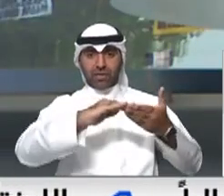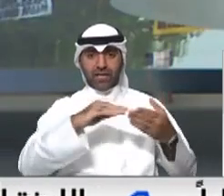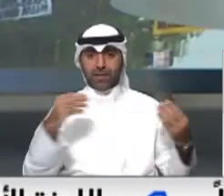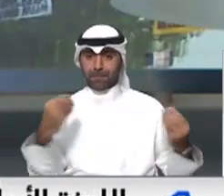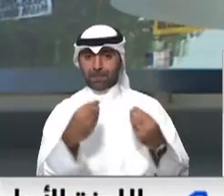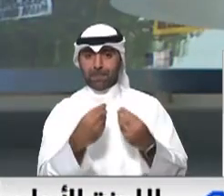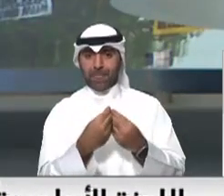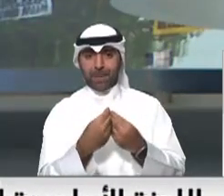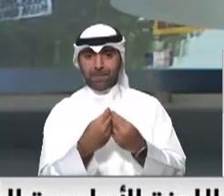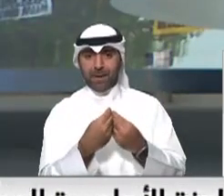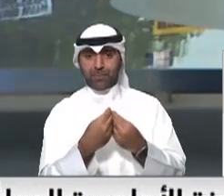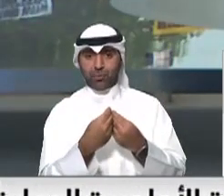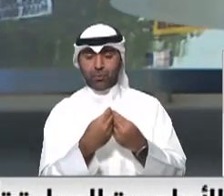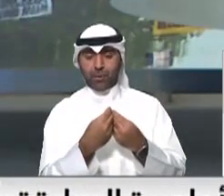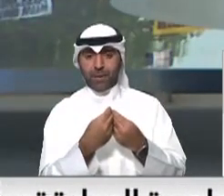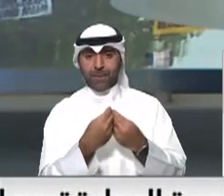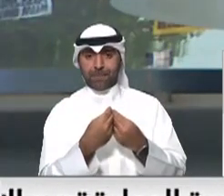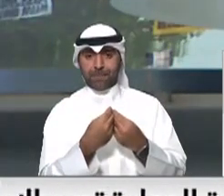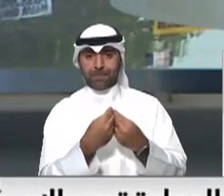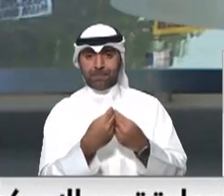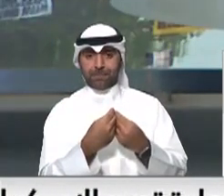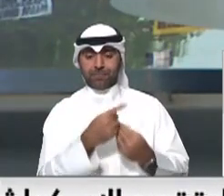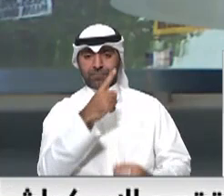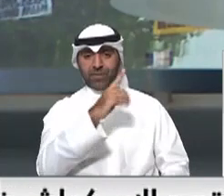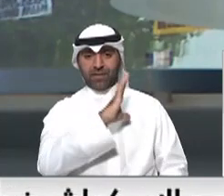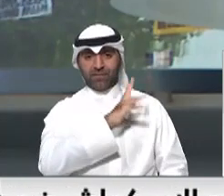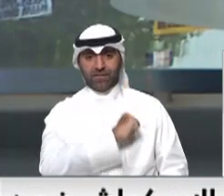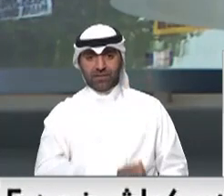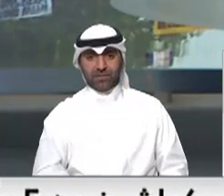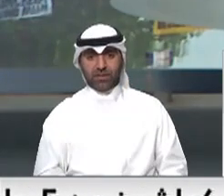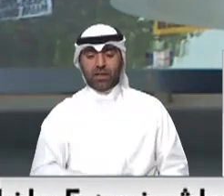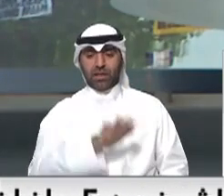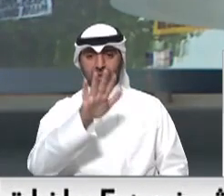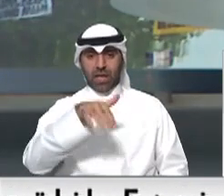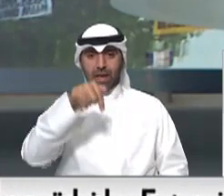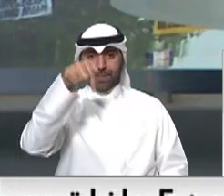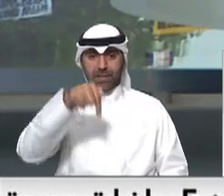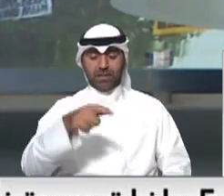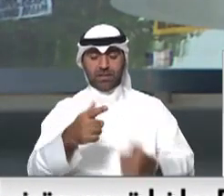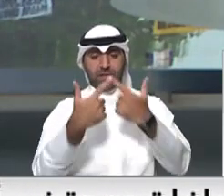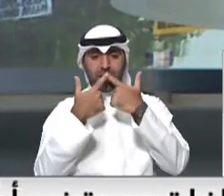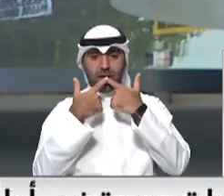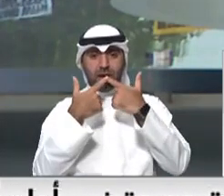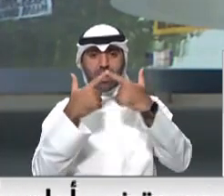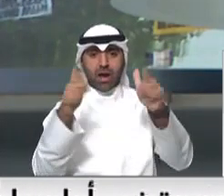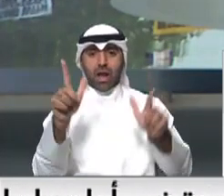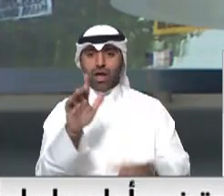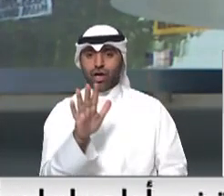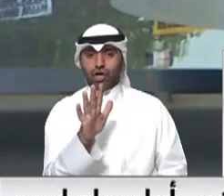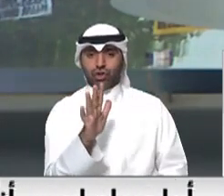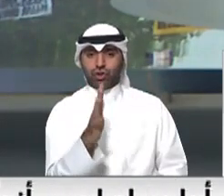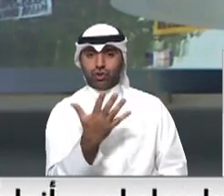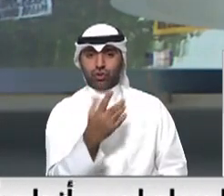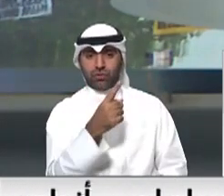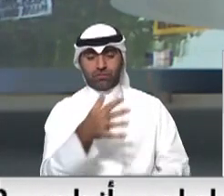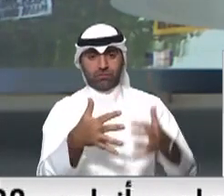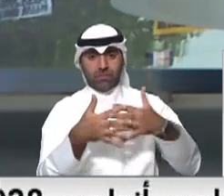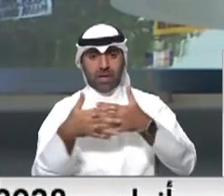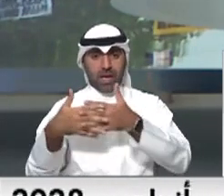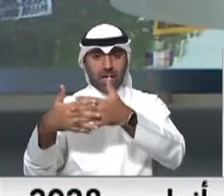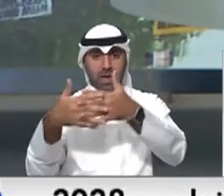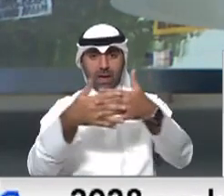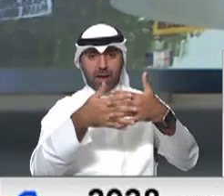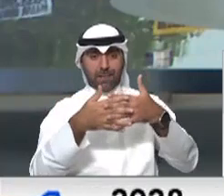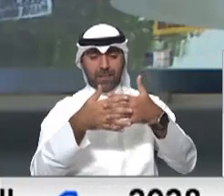أمريكيا طعن طفلا مسلما حتى الموت في حين أصاب والدته بجروح خطيرة